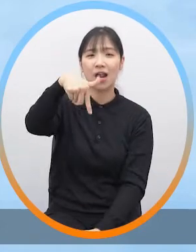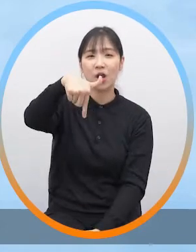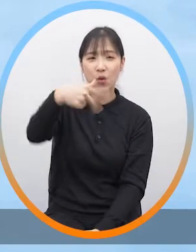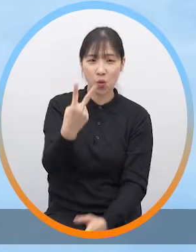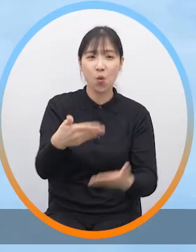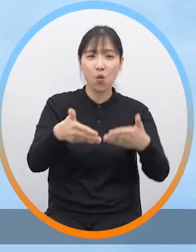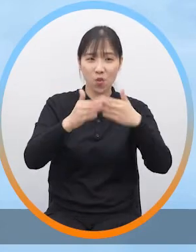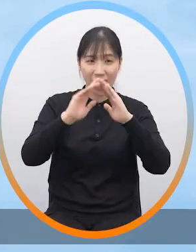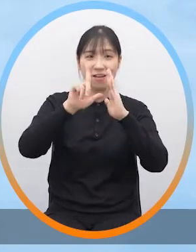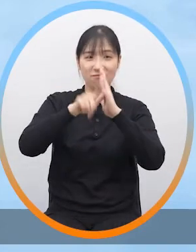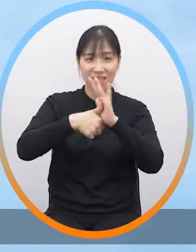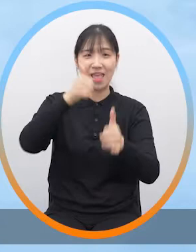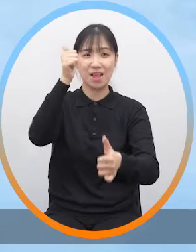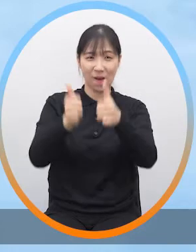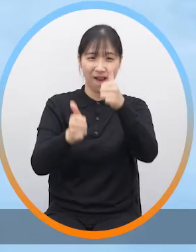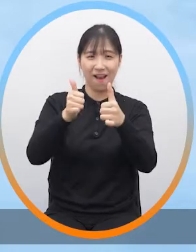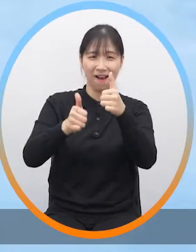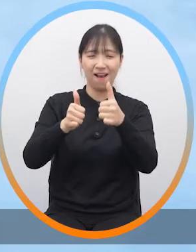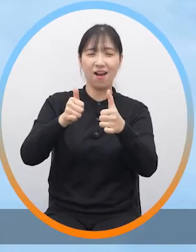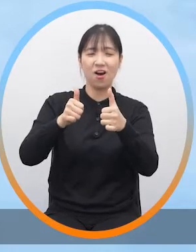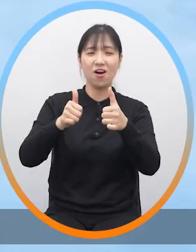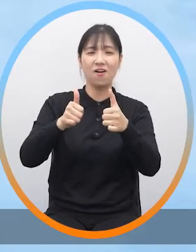때는 과거에 급제한